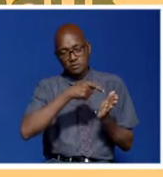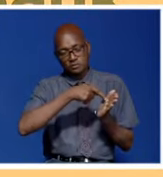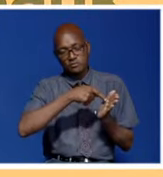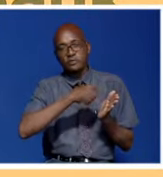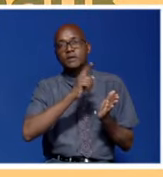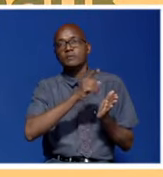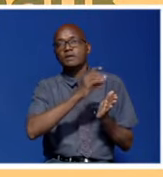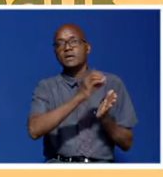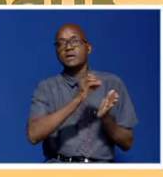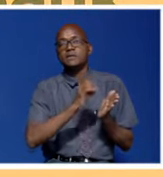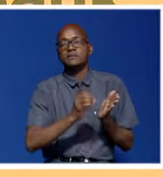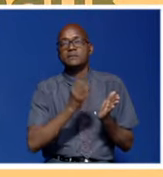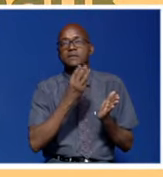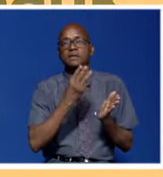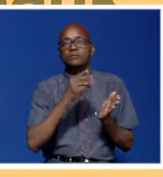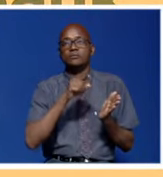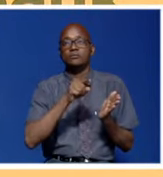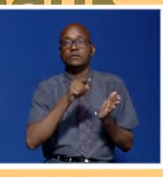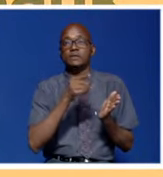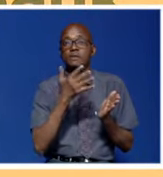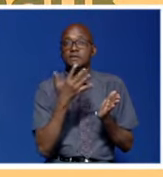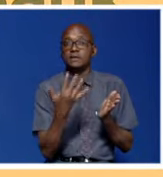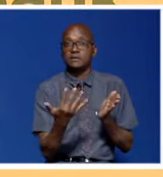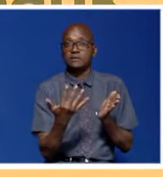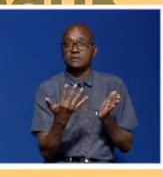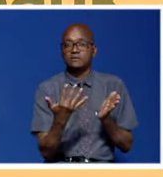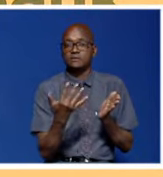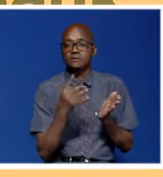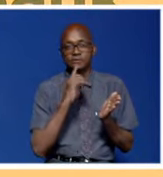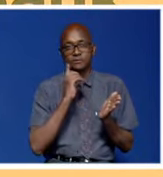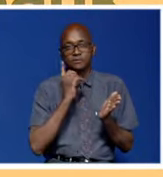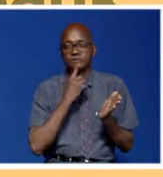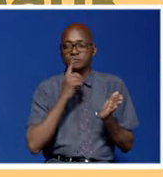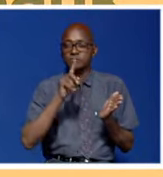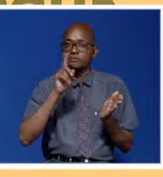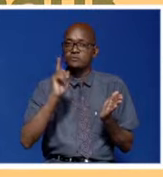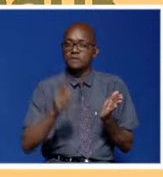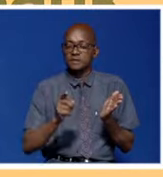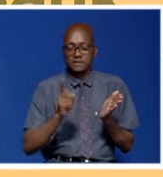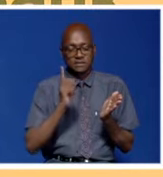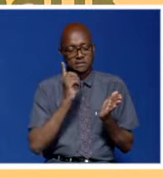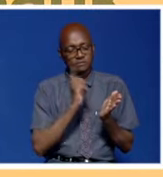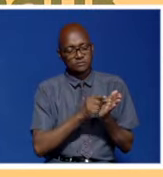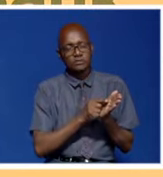kuna asilimia 3.5 kujibu lile swali ambao iko nje